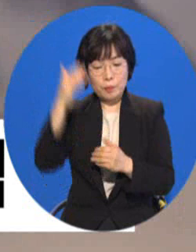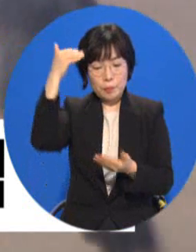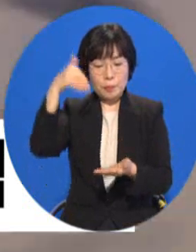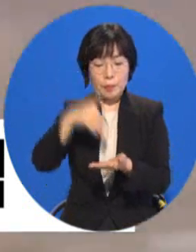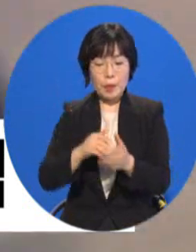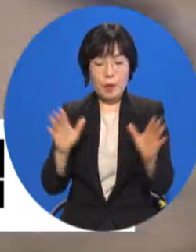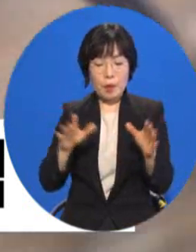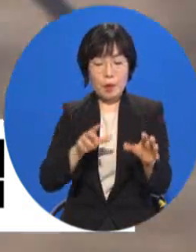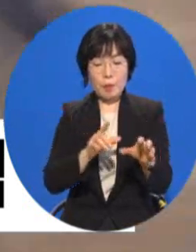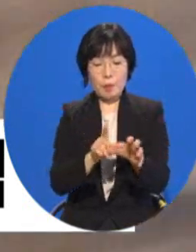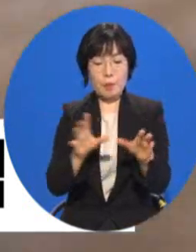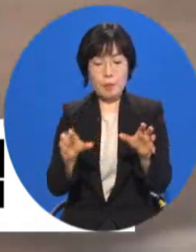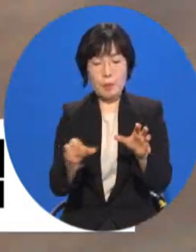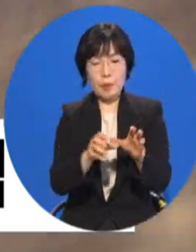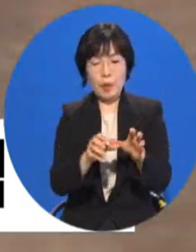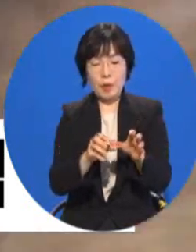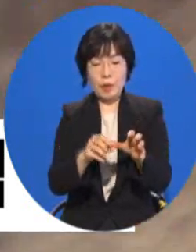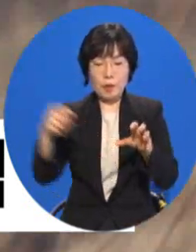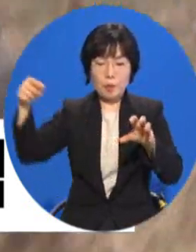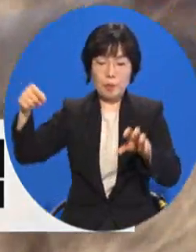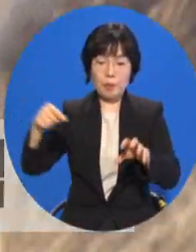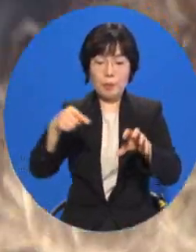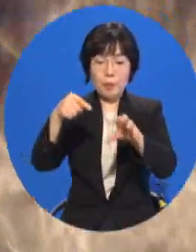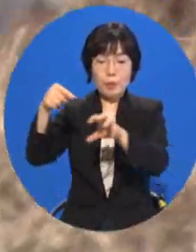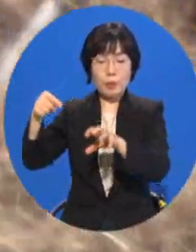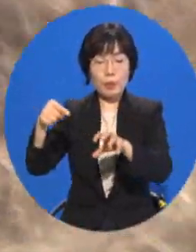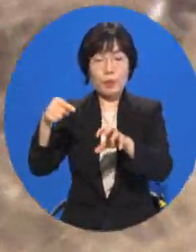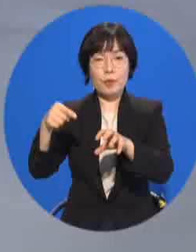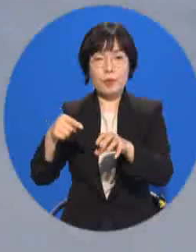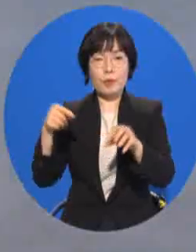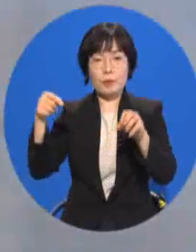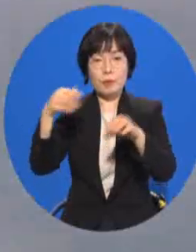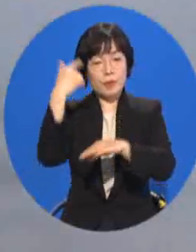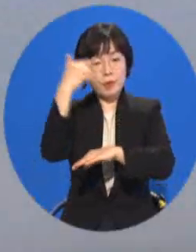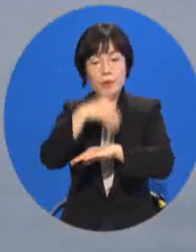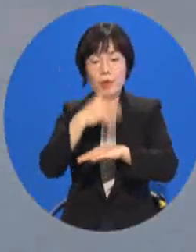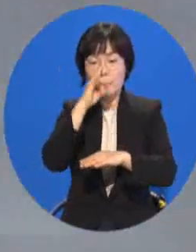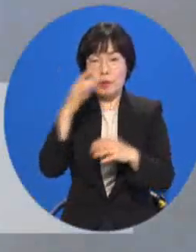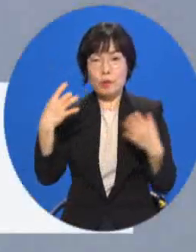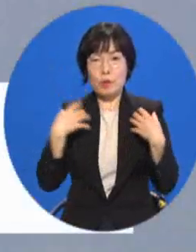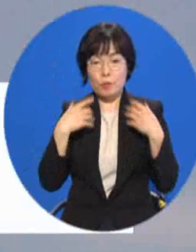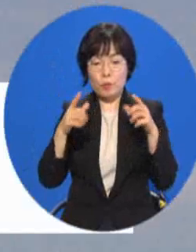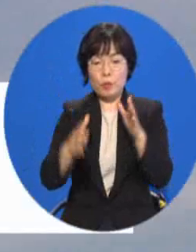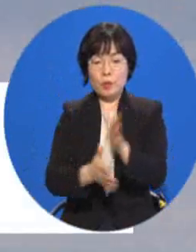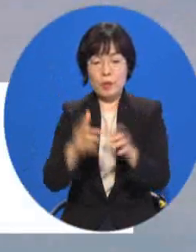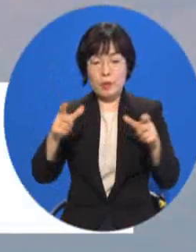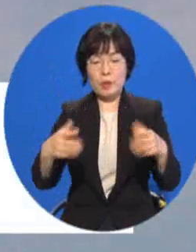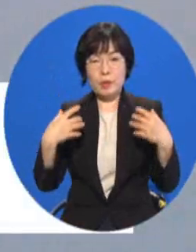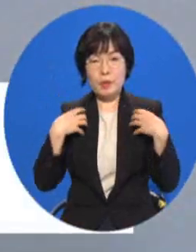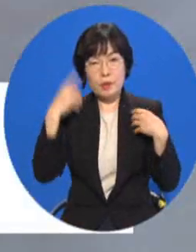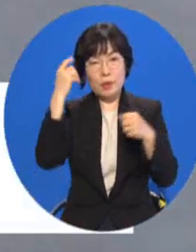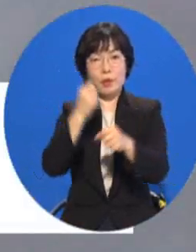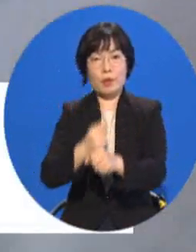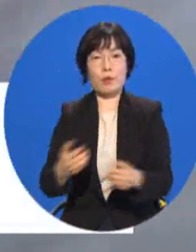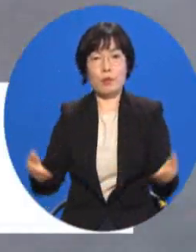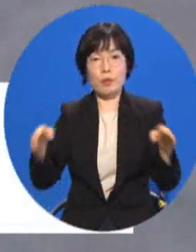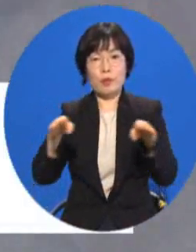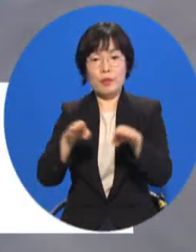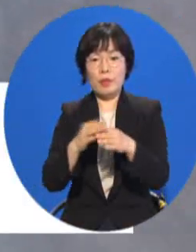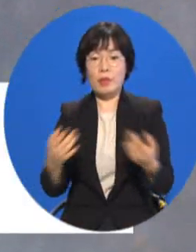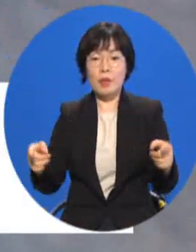위치 추적기를 달아 인공위성으로 이동 경로를 알아보는 겁니다. 중앙부처하고 지자체 그리고 국내의